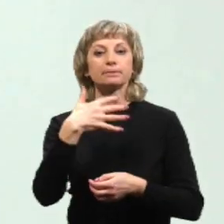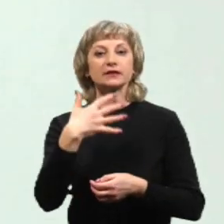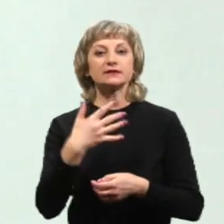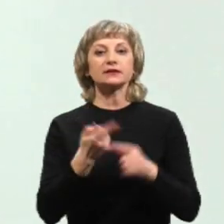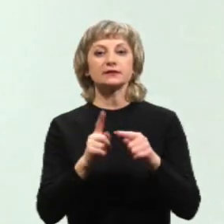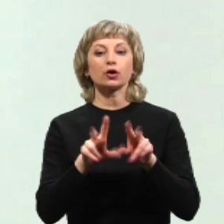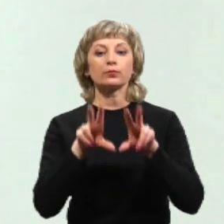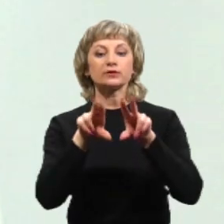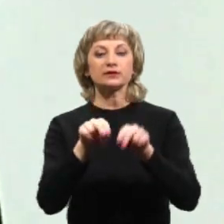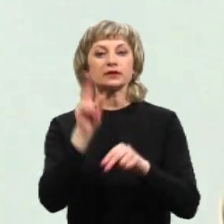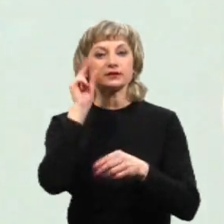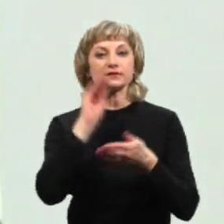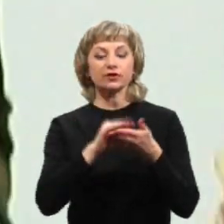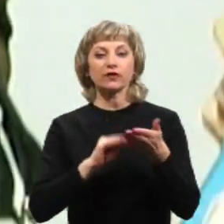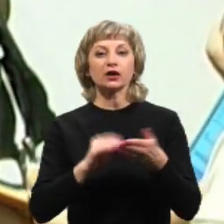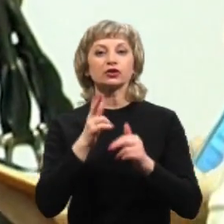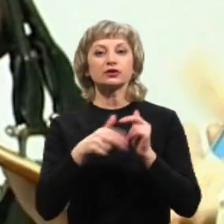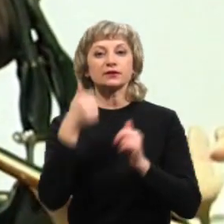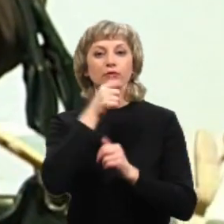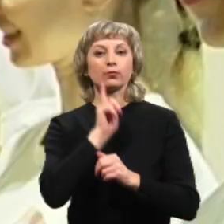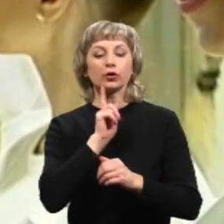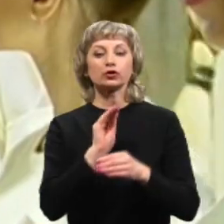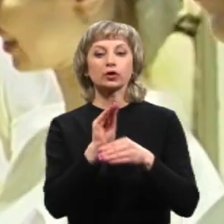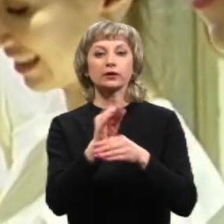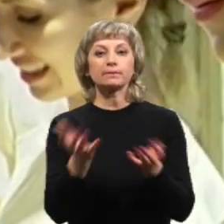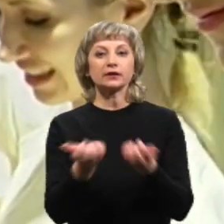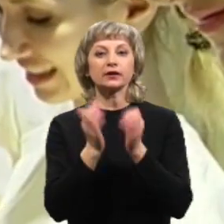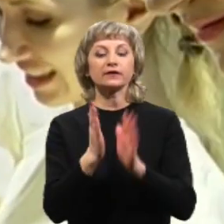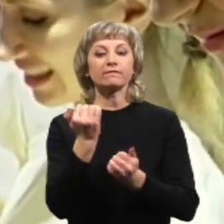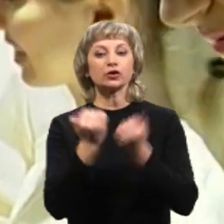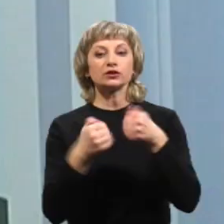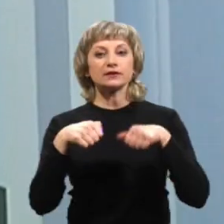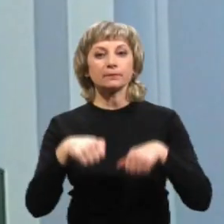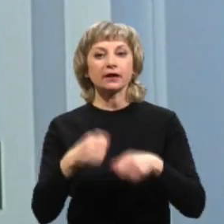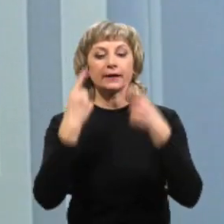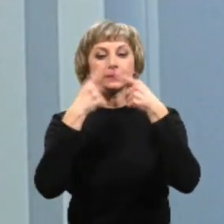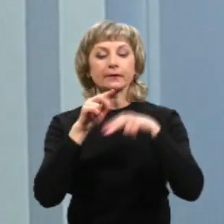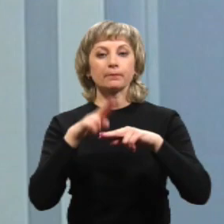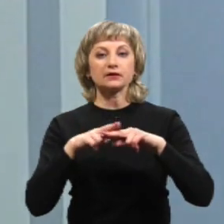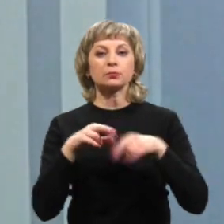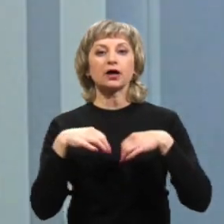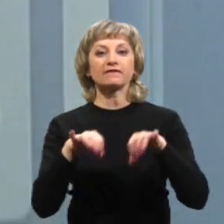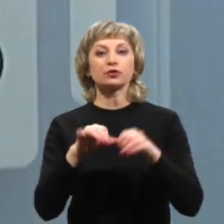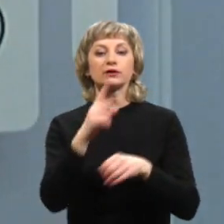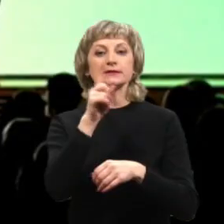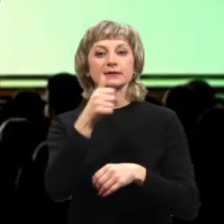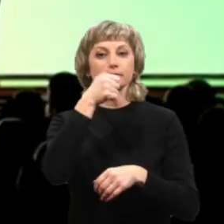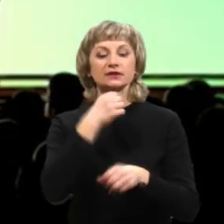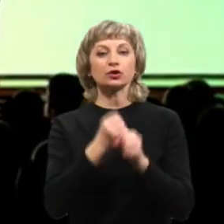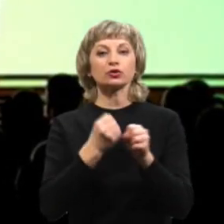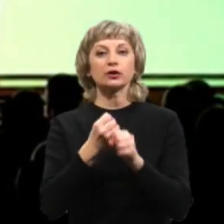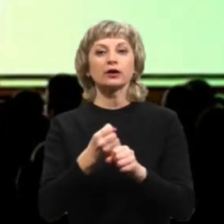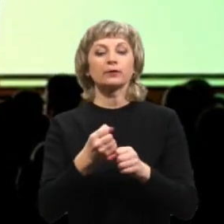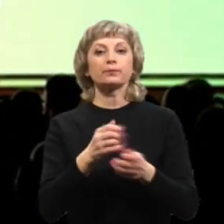них обіцяють оцифрувати до кінця року. Поки що додаток підтримує лише водійські права та техпаспорт авто. За місяць розробники